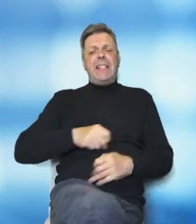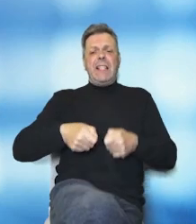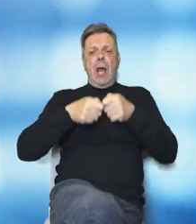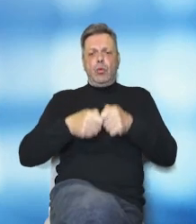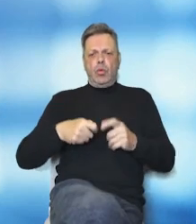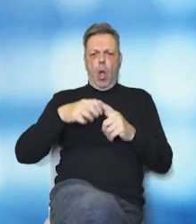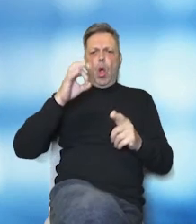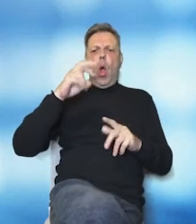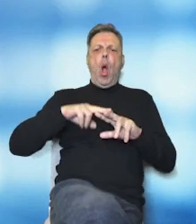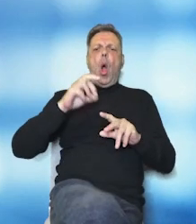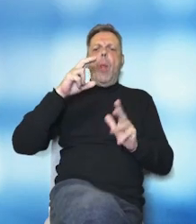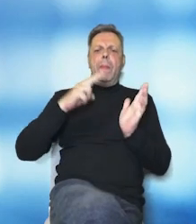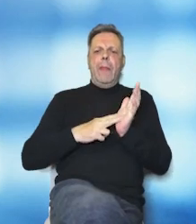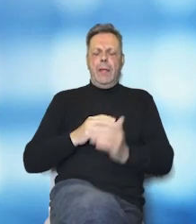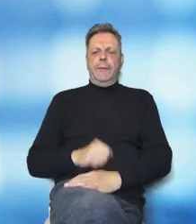KOHOM,